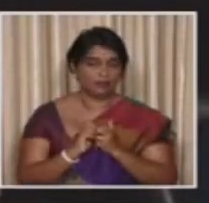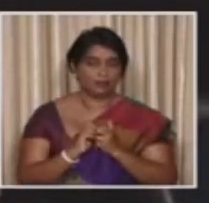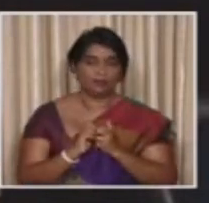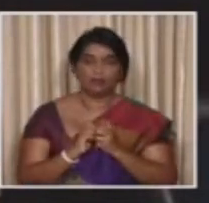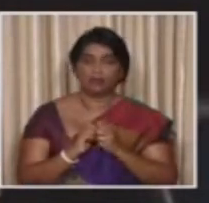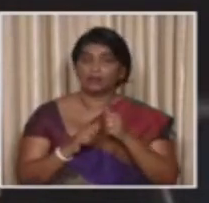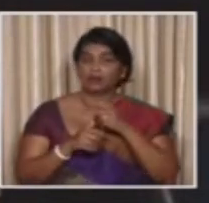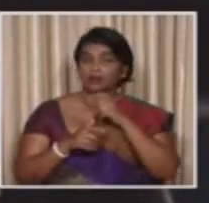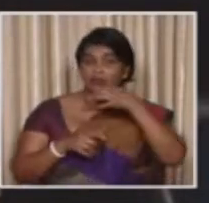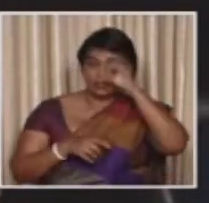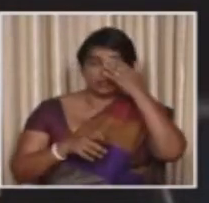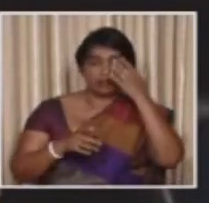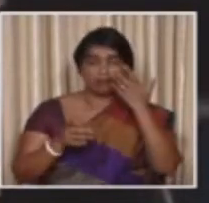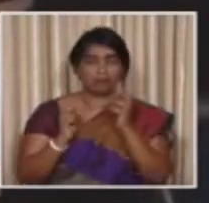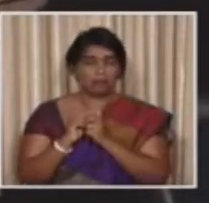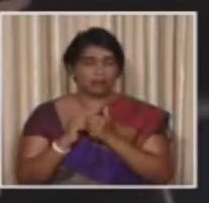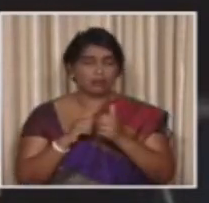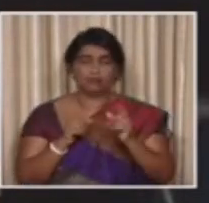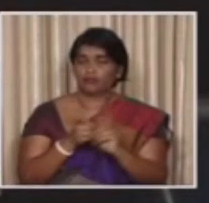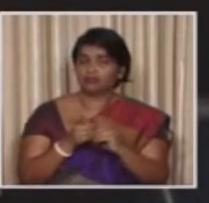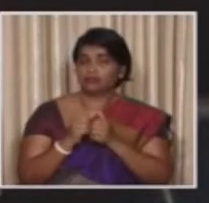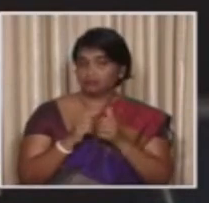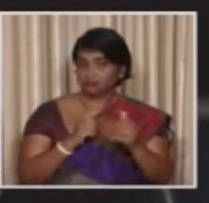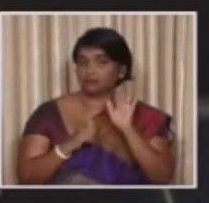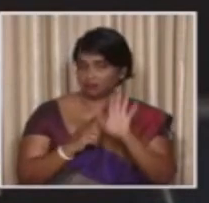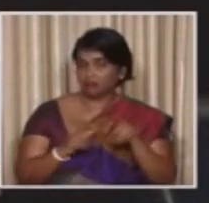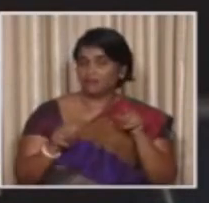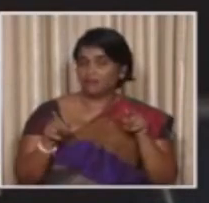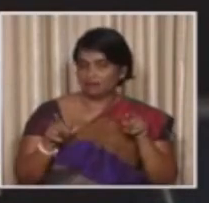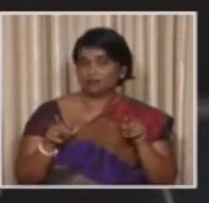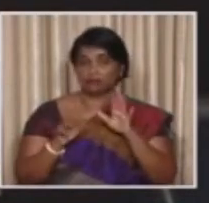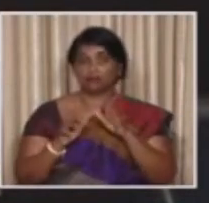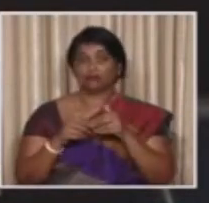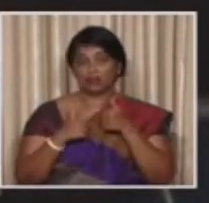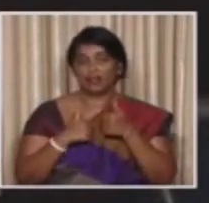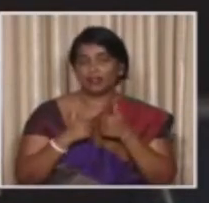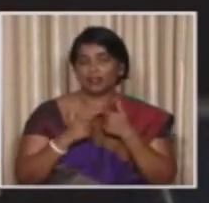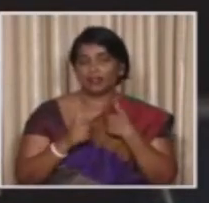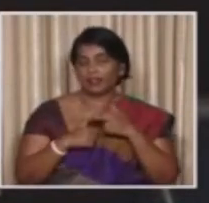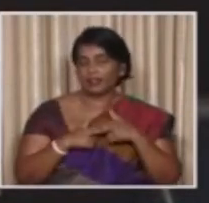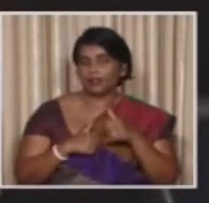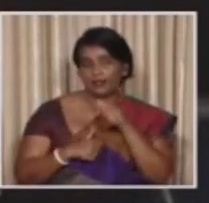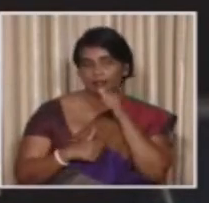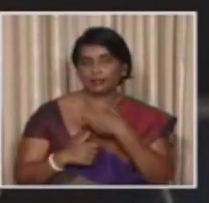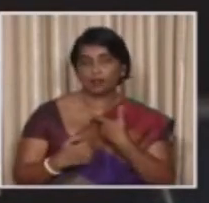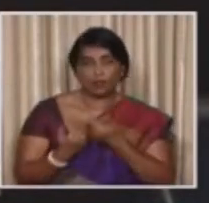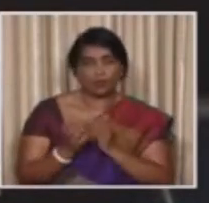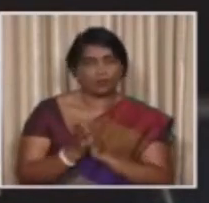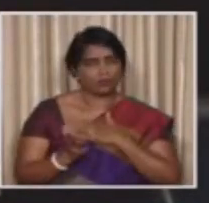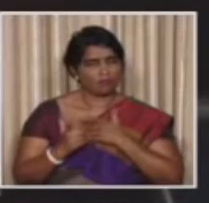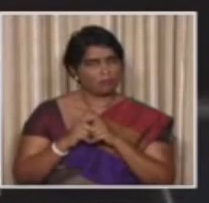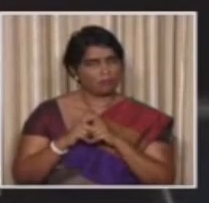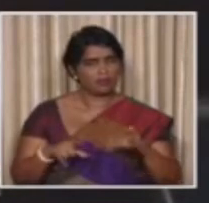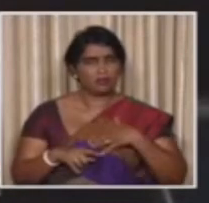ඒක ජනවාර්ගික අර්බුදයක් දක්වා යම් යම් වෙලාවට මතුවලා තියෙනවා. ඒක සාධාරණ හේතුවක් දුක්ගෙනවිලක් තියෙන්නේ. තමන්ගේ භාෂාවෙන්